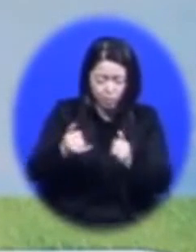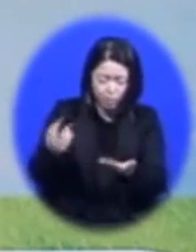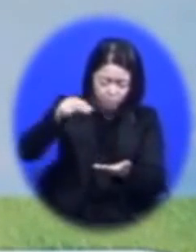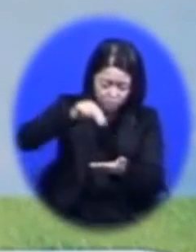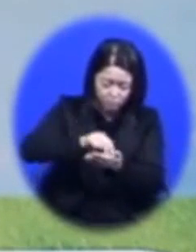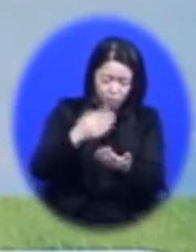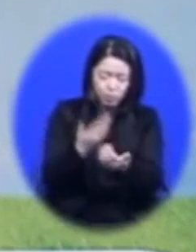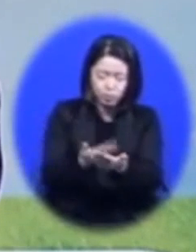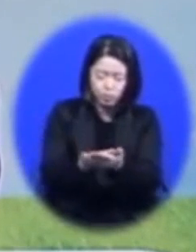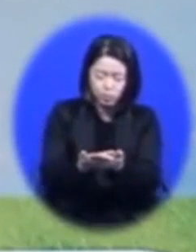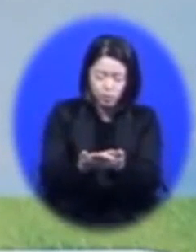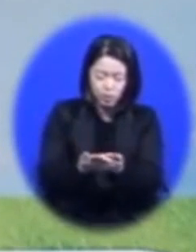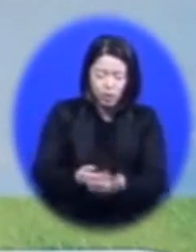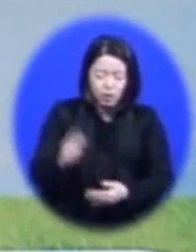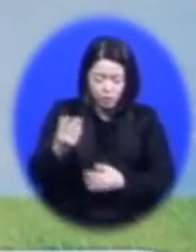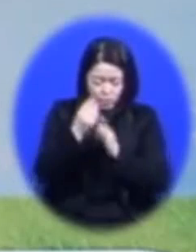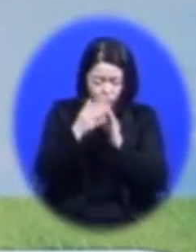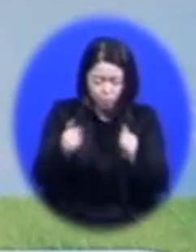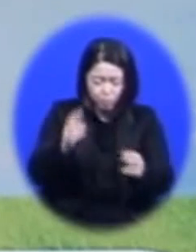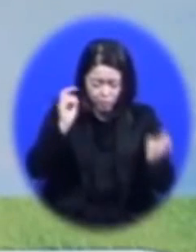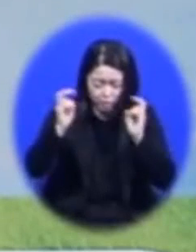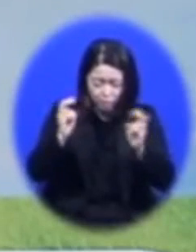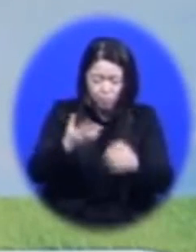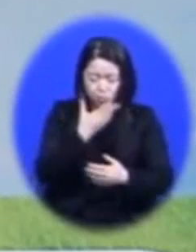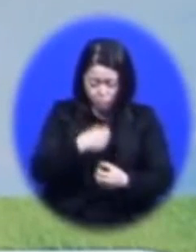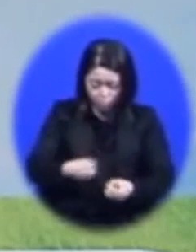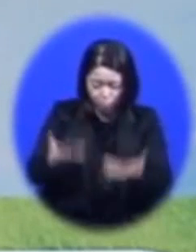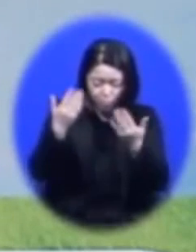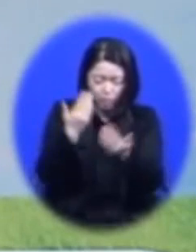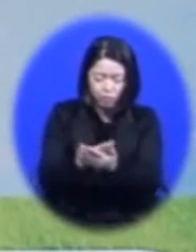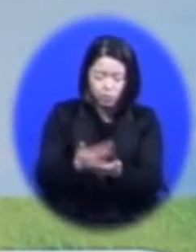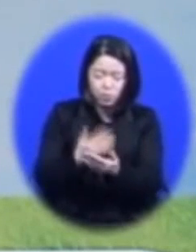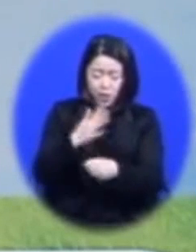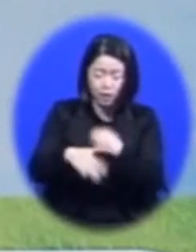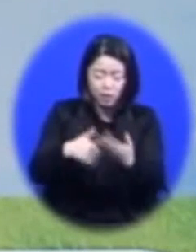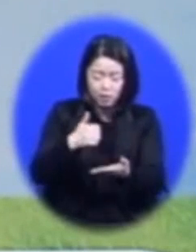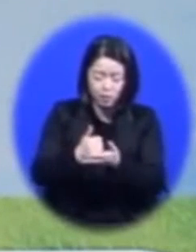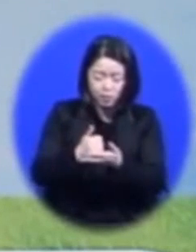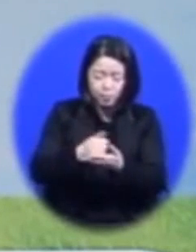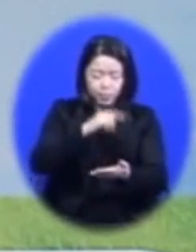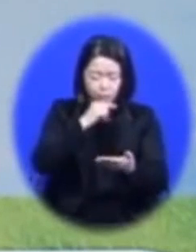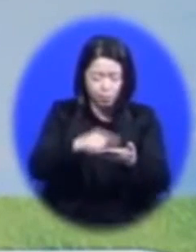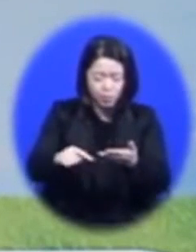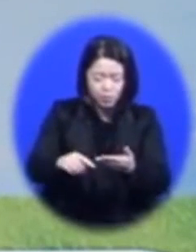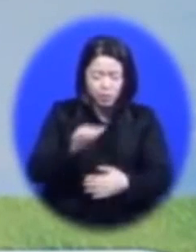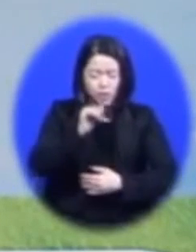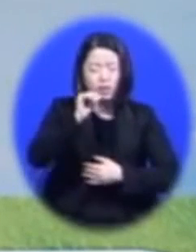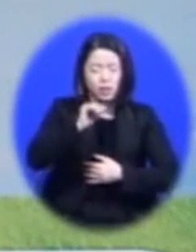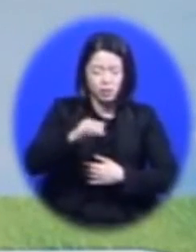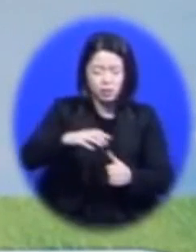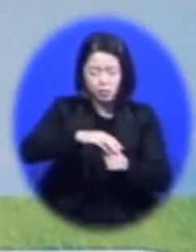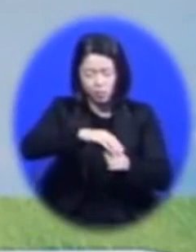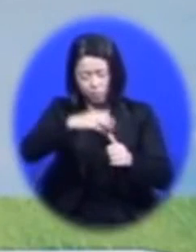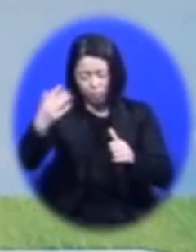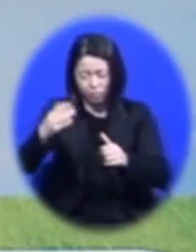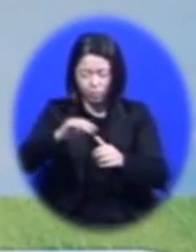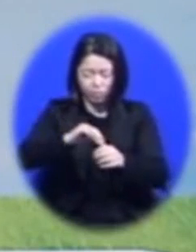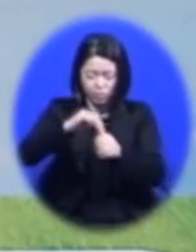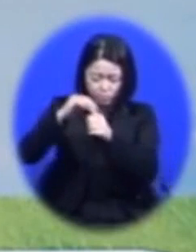세워주셔서 성도들의 기업을 축복하여 주셔서 하나님 빚에서 가난에서 성도들을